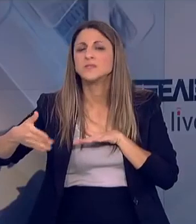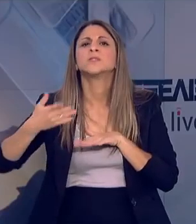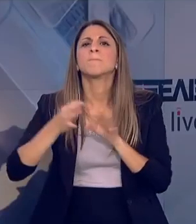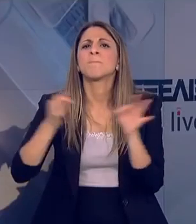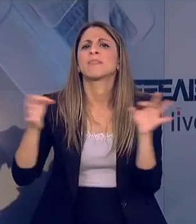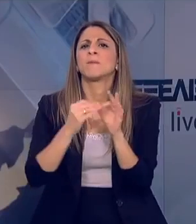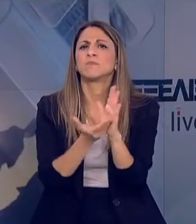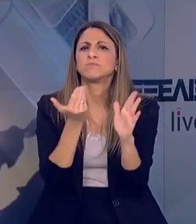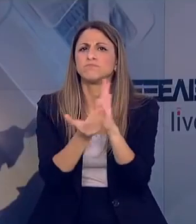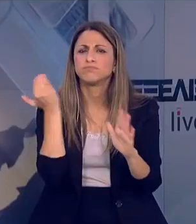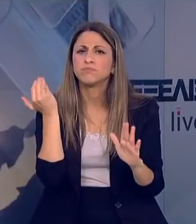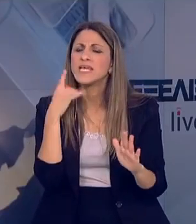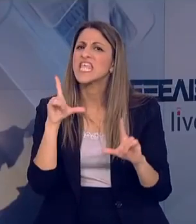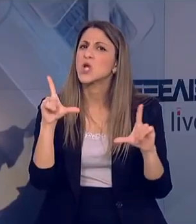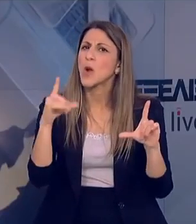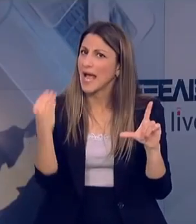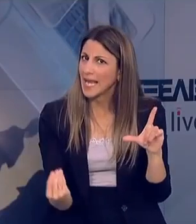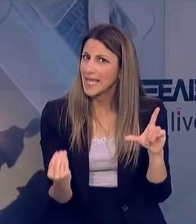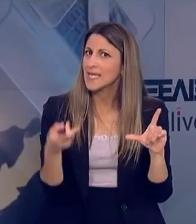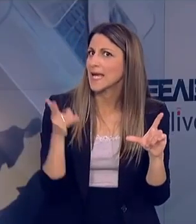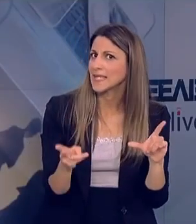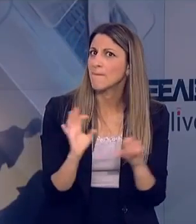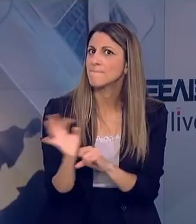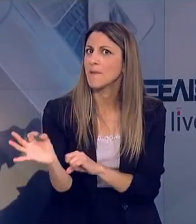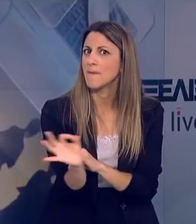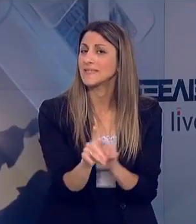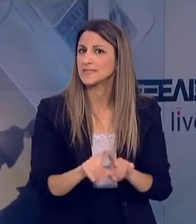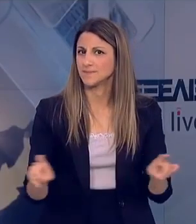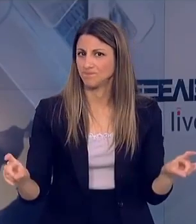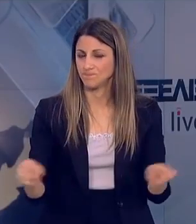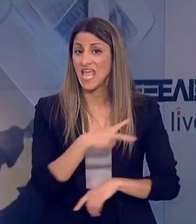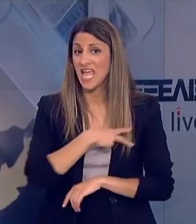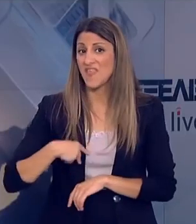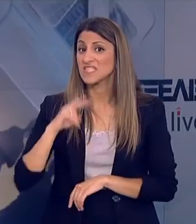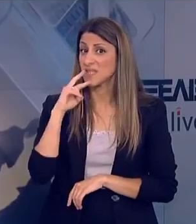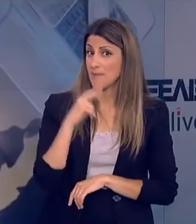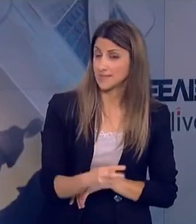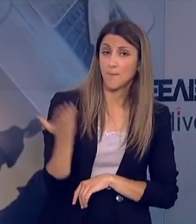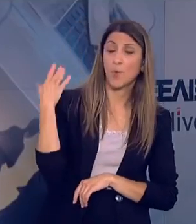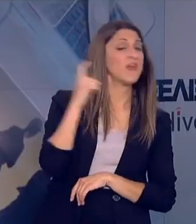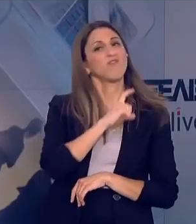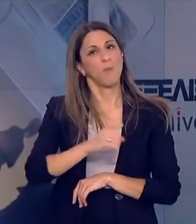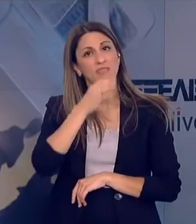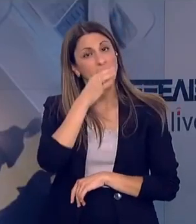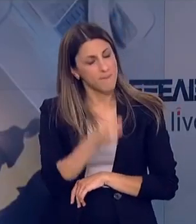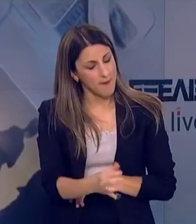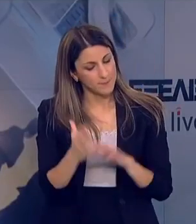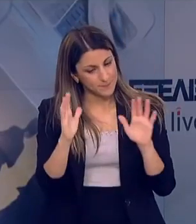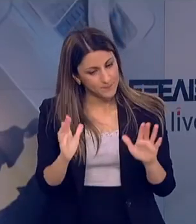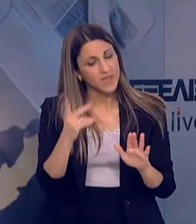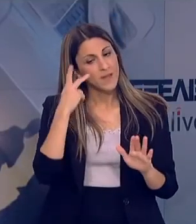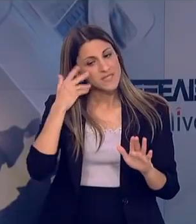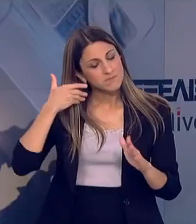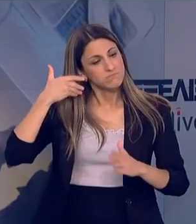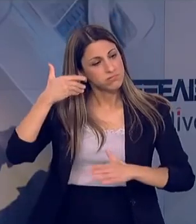επιστροφής στη νέα κανονικότητα? Ναι, σημαντικές ερωτήσεις. Βέβαια, σας είχα πει την προηγούμενη εβδομάδα ότι φαίνεται